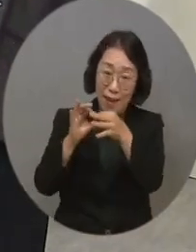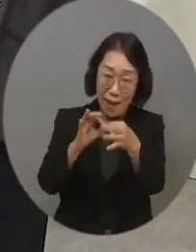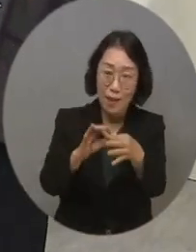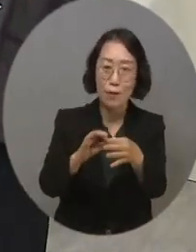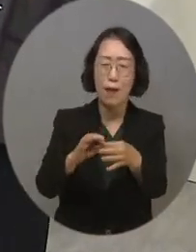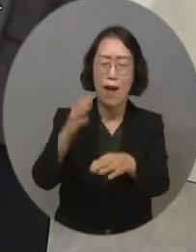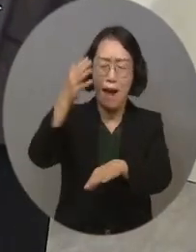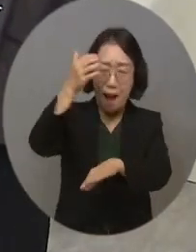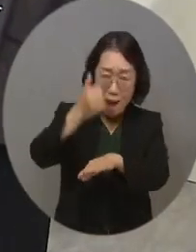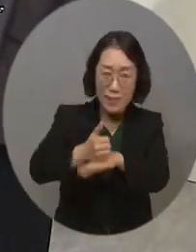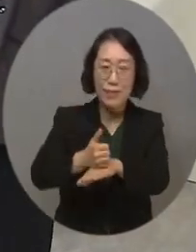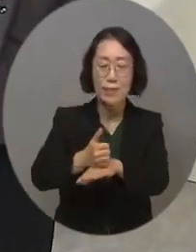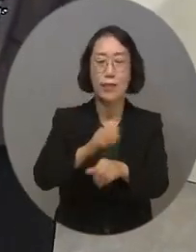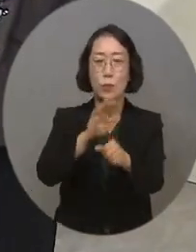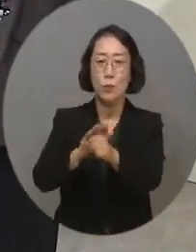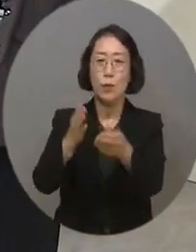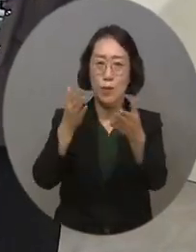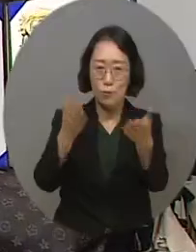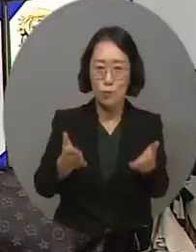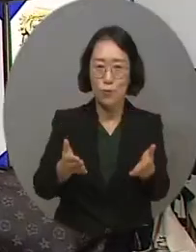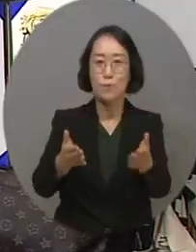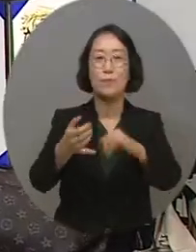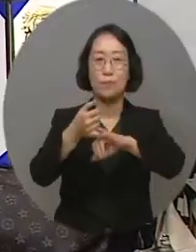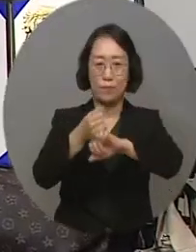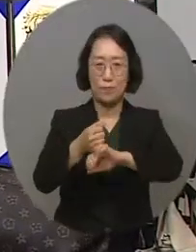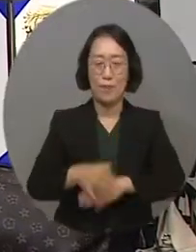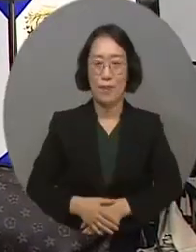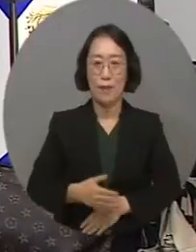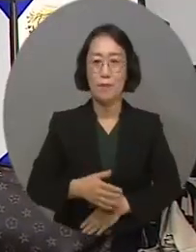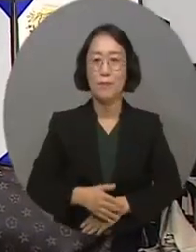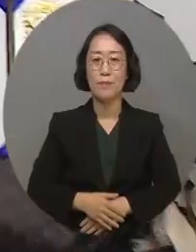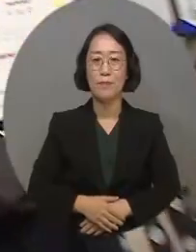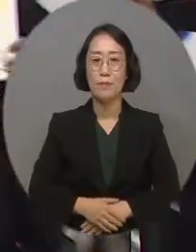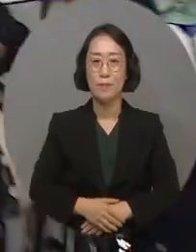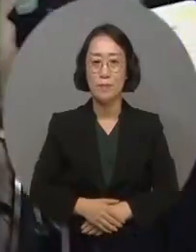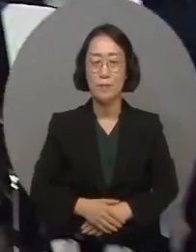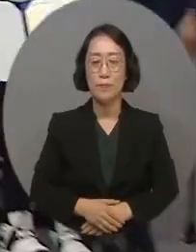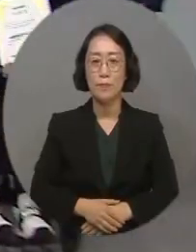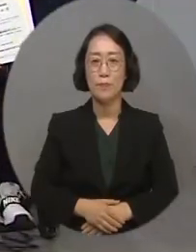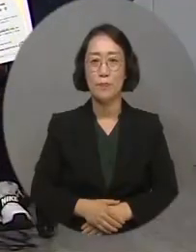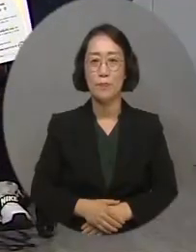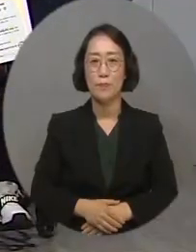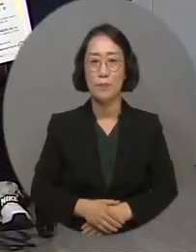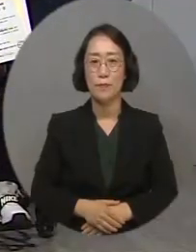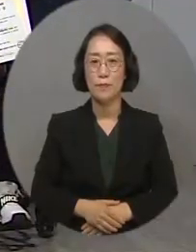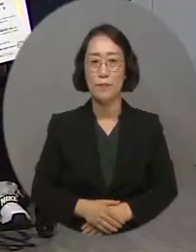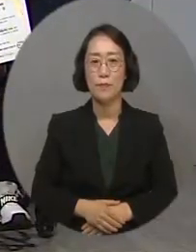마지막까지 최선을 다하겠습니다. 복지TV 뉴스 박순용입니다.